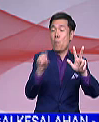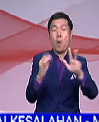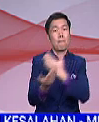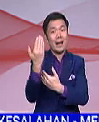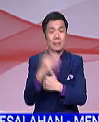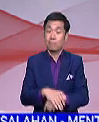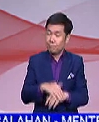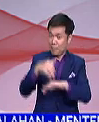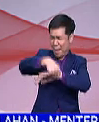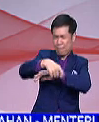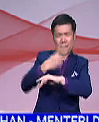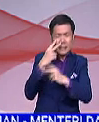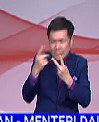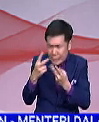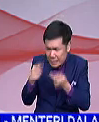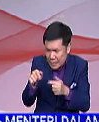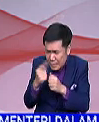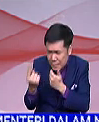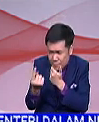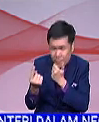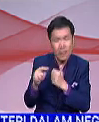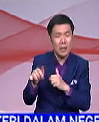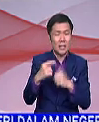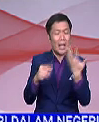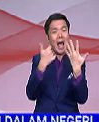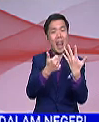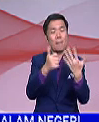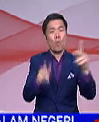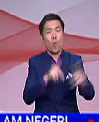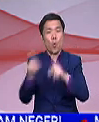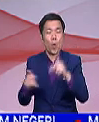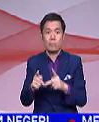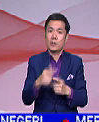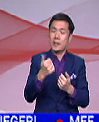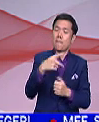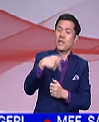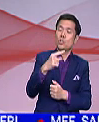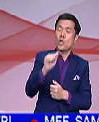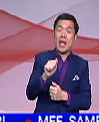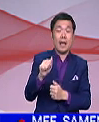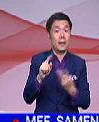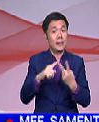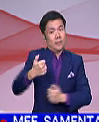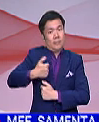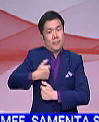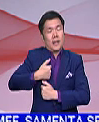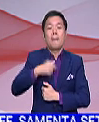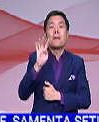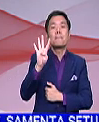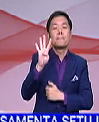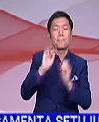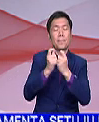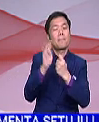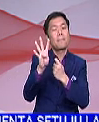rondaan, sepasukan anggota keselamatan terdiri daripada 6 anggota Pasukan Gerakan Am PGA, Batalion 14, 5